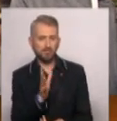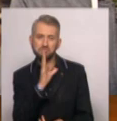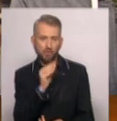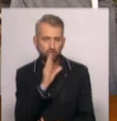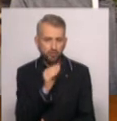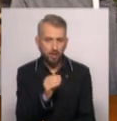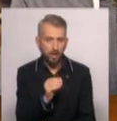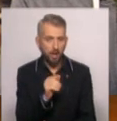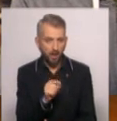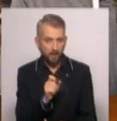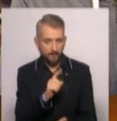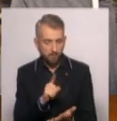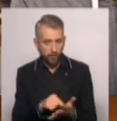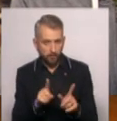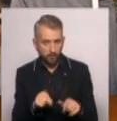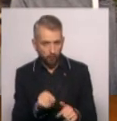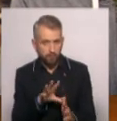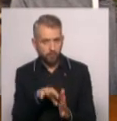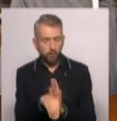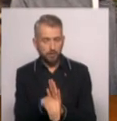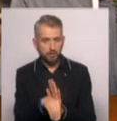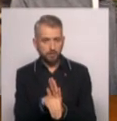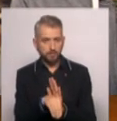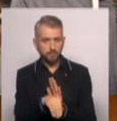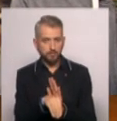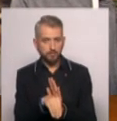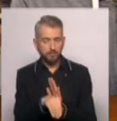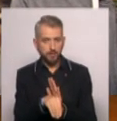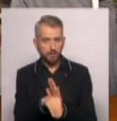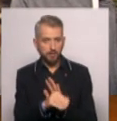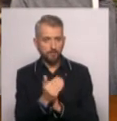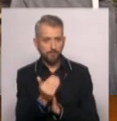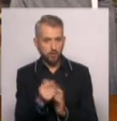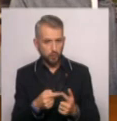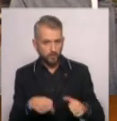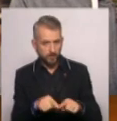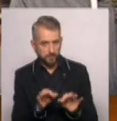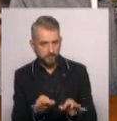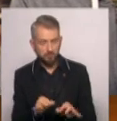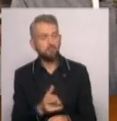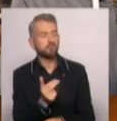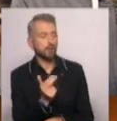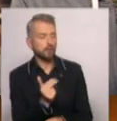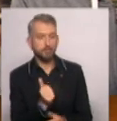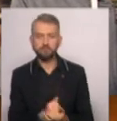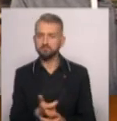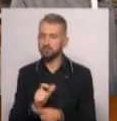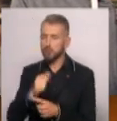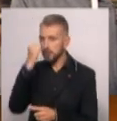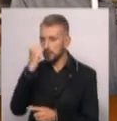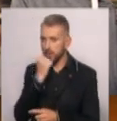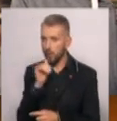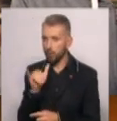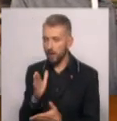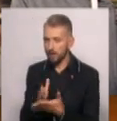маршруток, они тоже как-то входят так органично в вашу сферу? Так, безумовно. Дуже дякуємо. У вас є